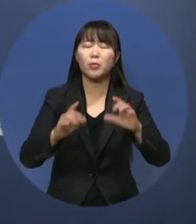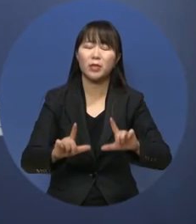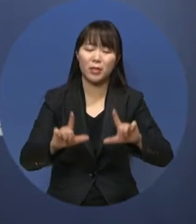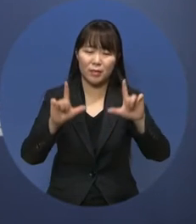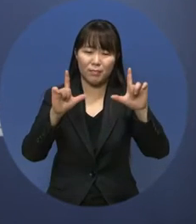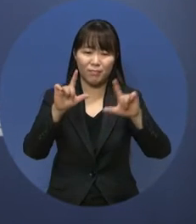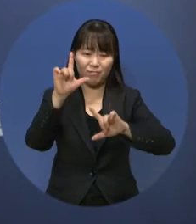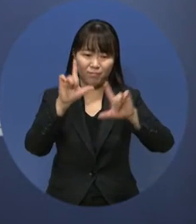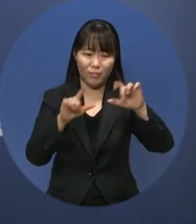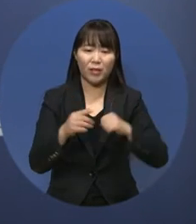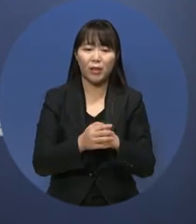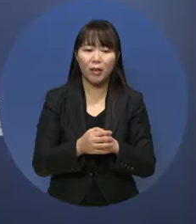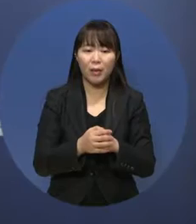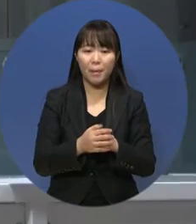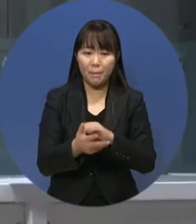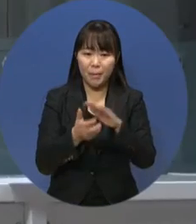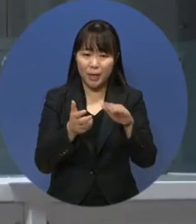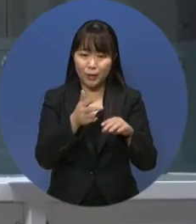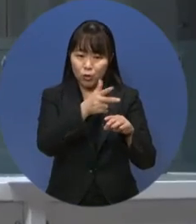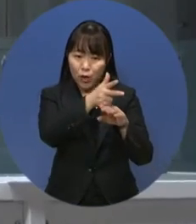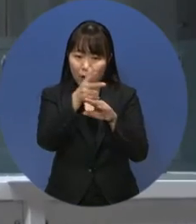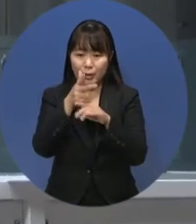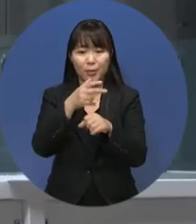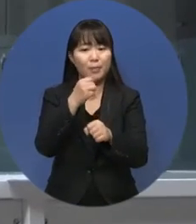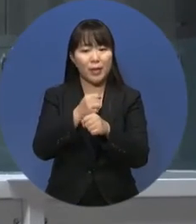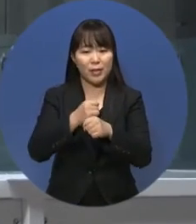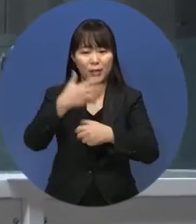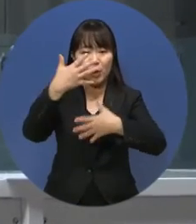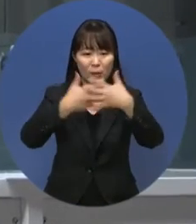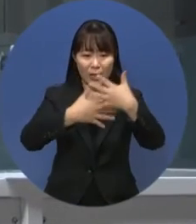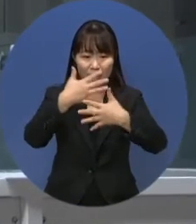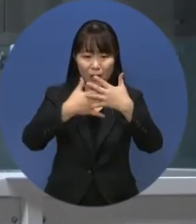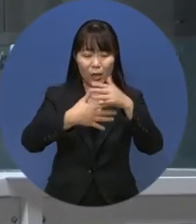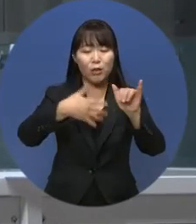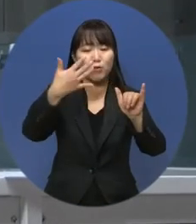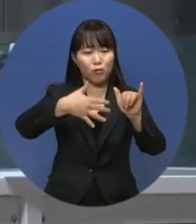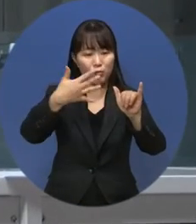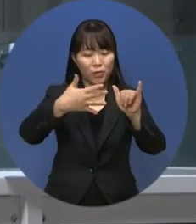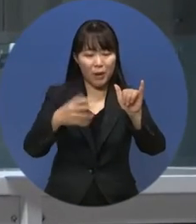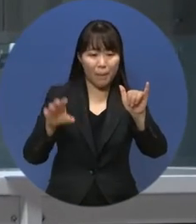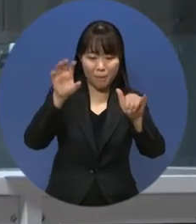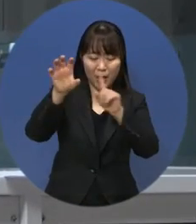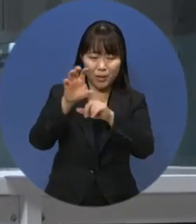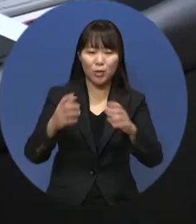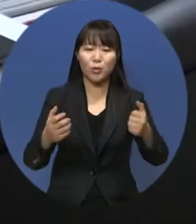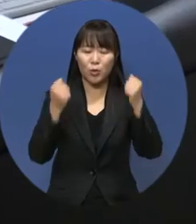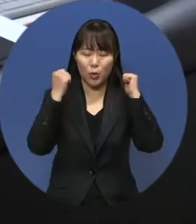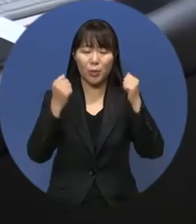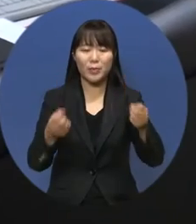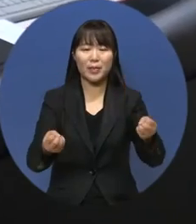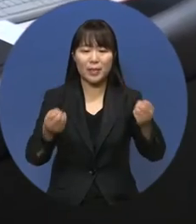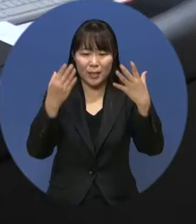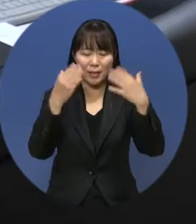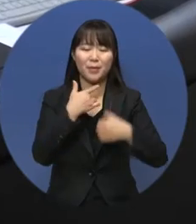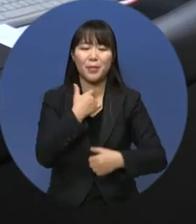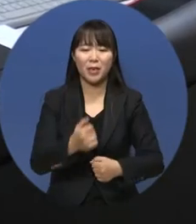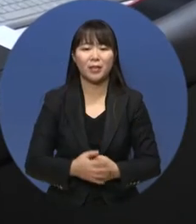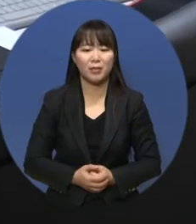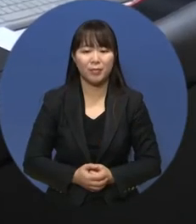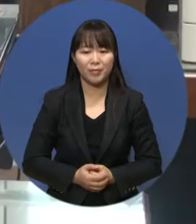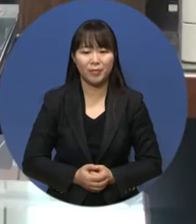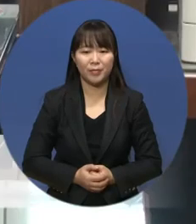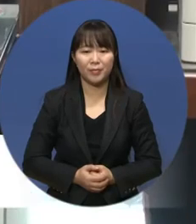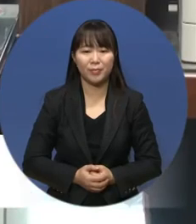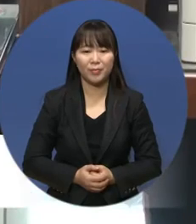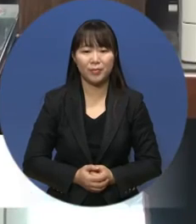양주도 답 학교는 미리 촬영 제작한 영상을 유튜브 로 올려 졸업식 을 진행했다고 합니다